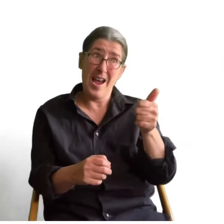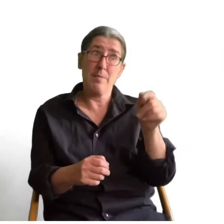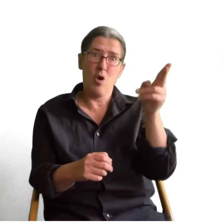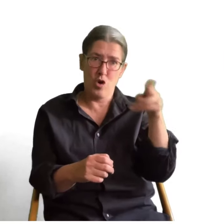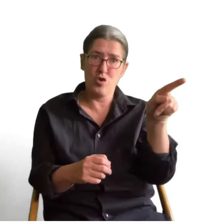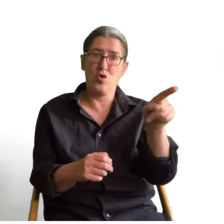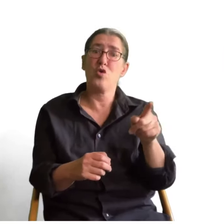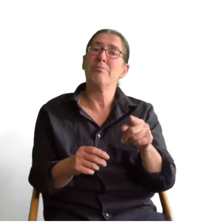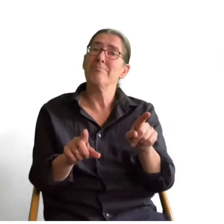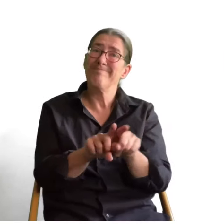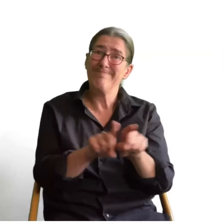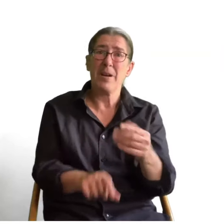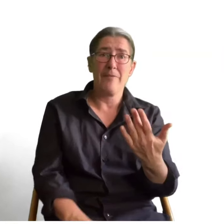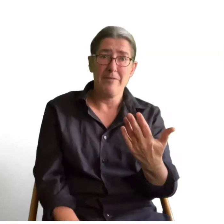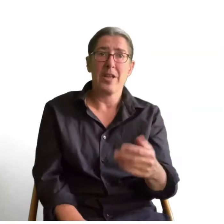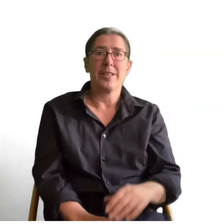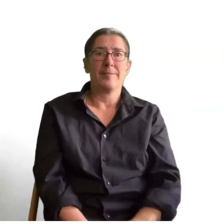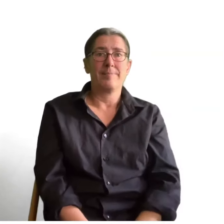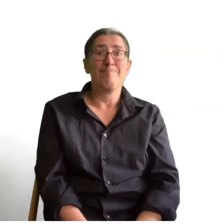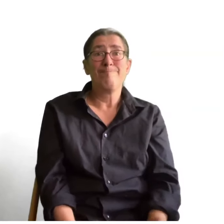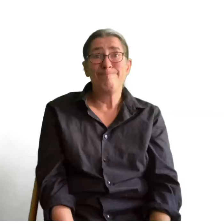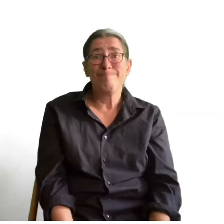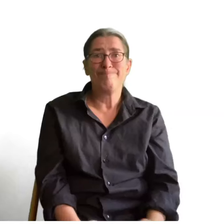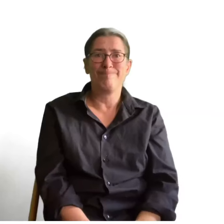3/5 von einem Euro sind wie viel?